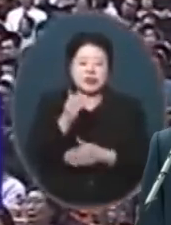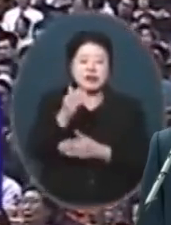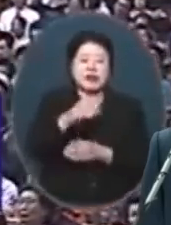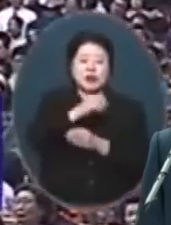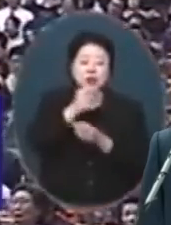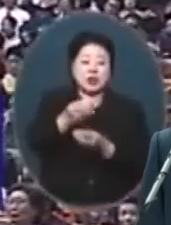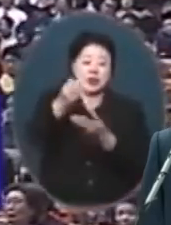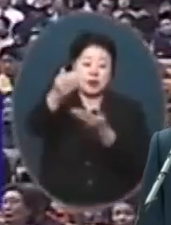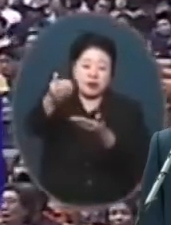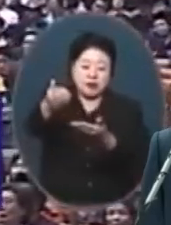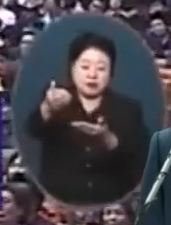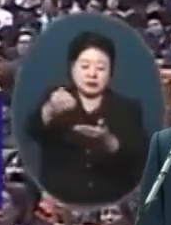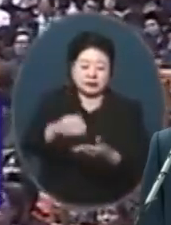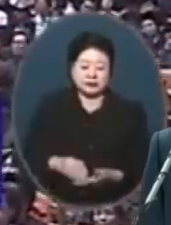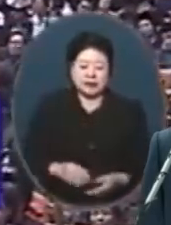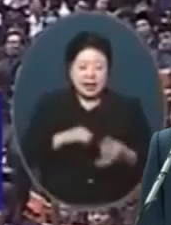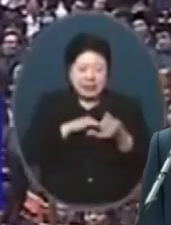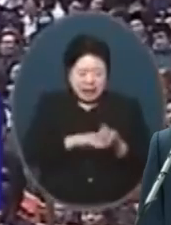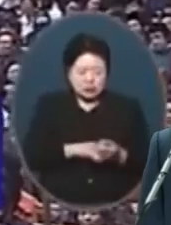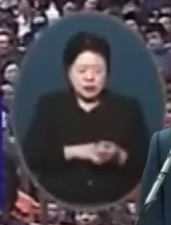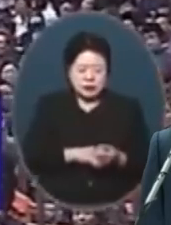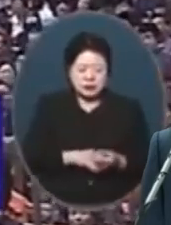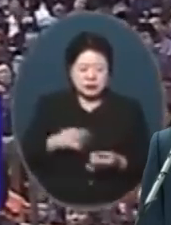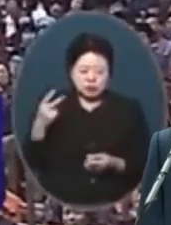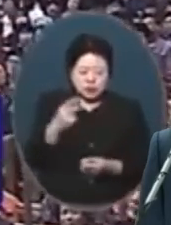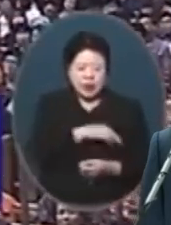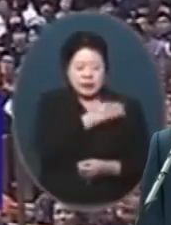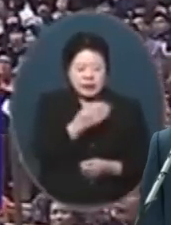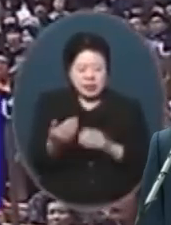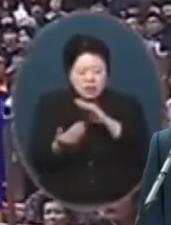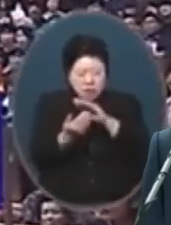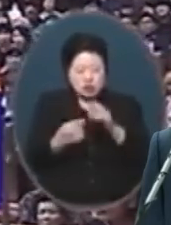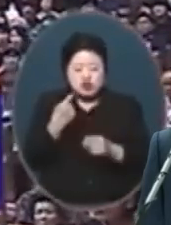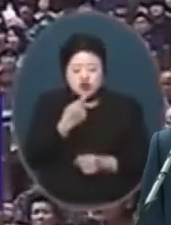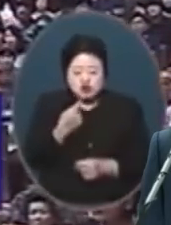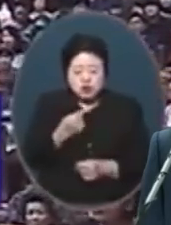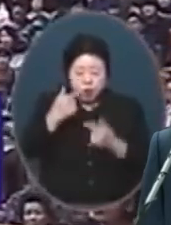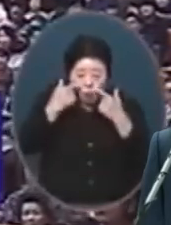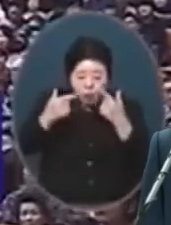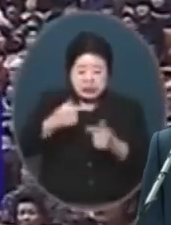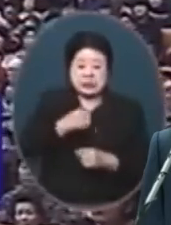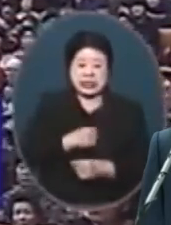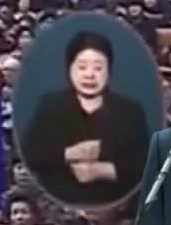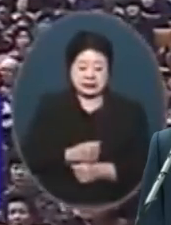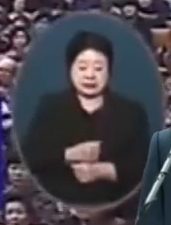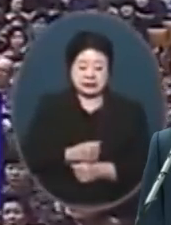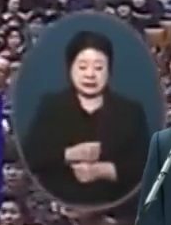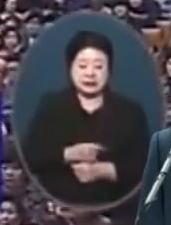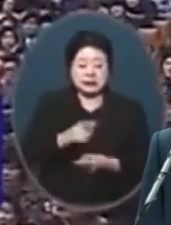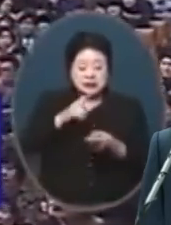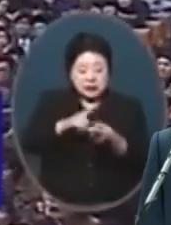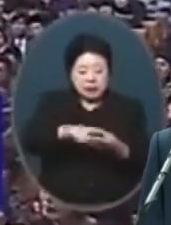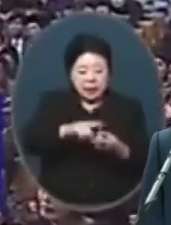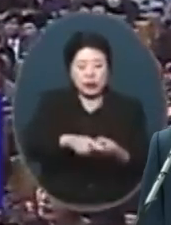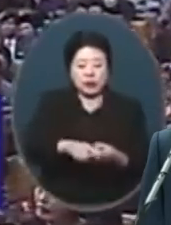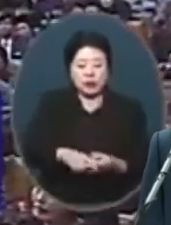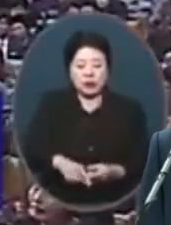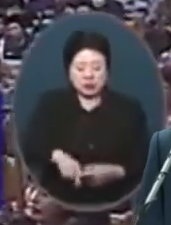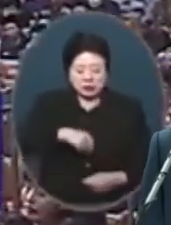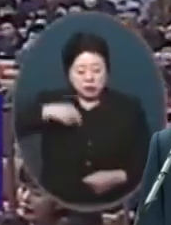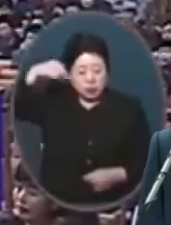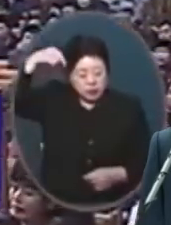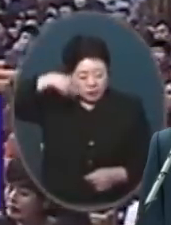하나님께 영광을 돌리며 약속하신 그것을 또한 능히 이루실 줄 확신하였으니 그러므로 그것이 그에게